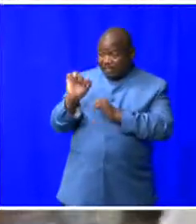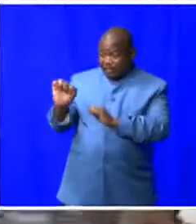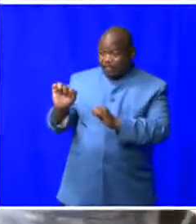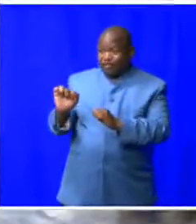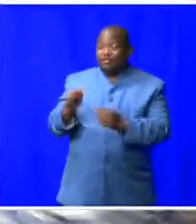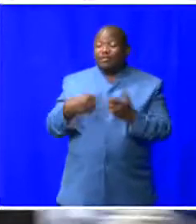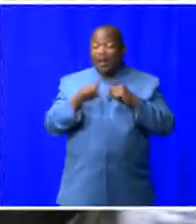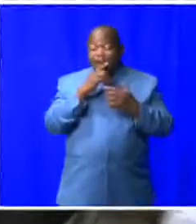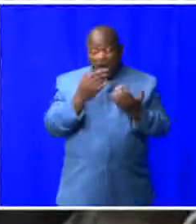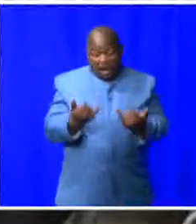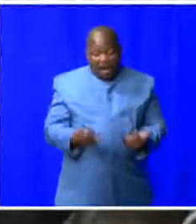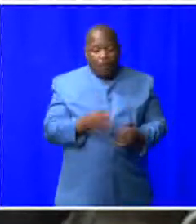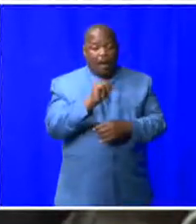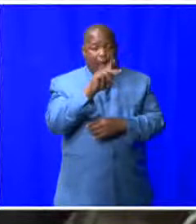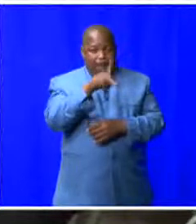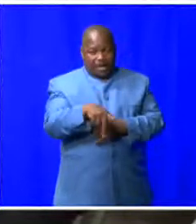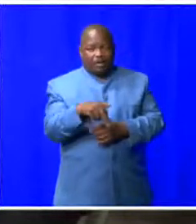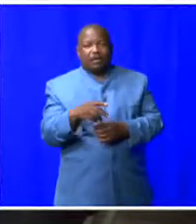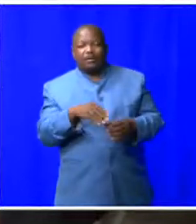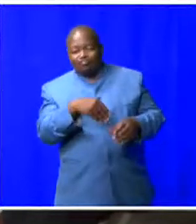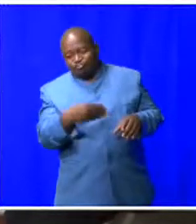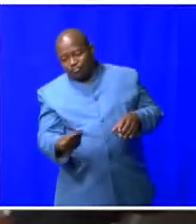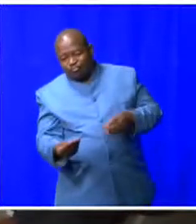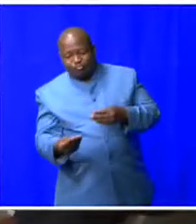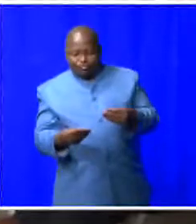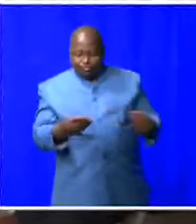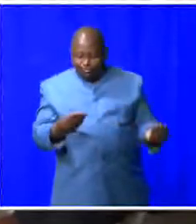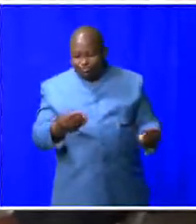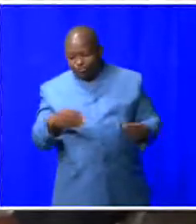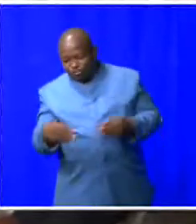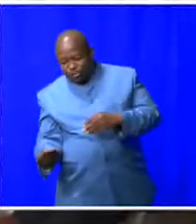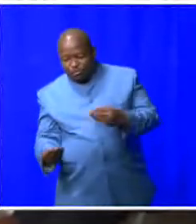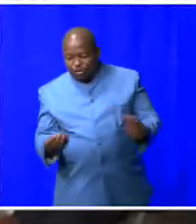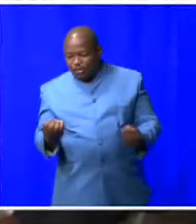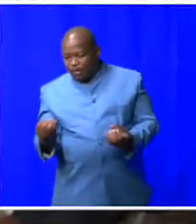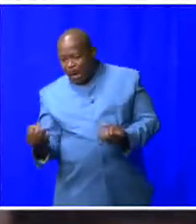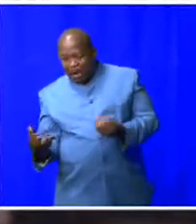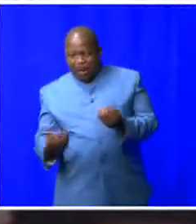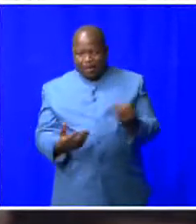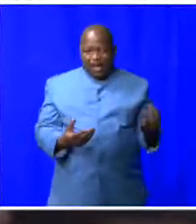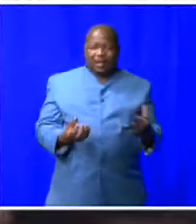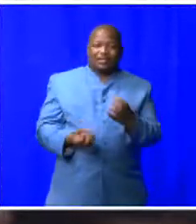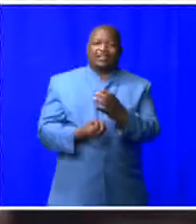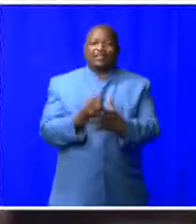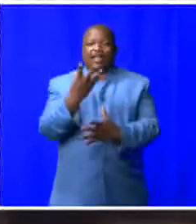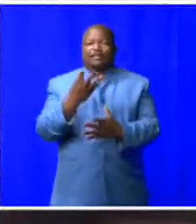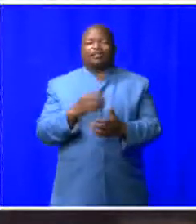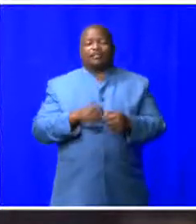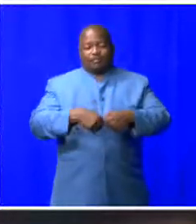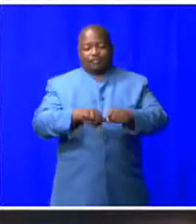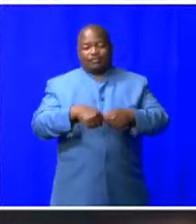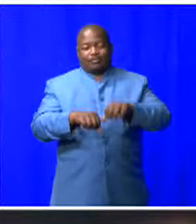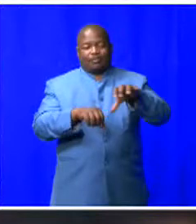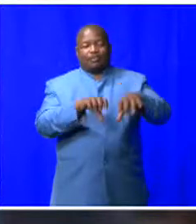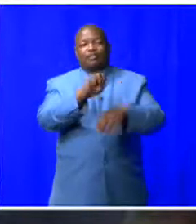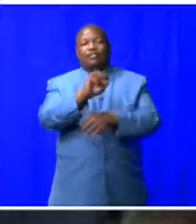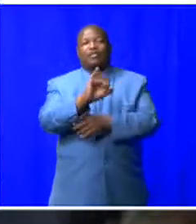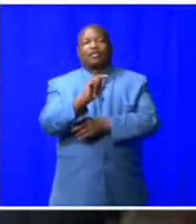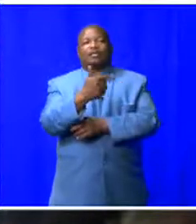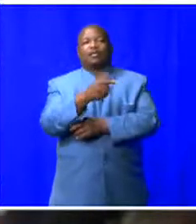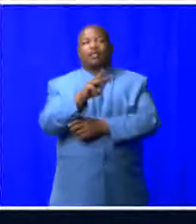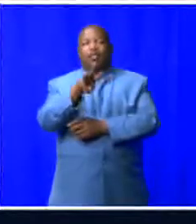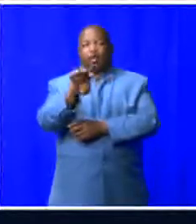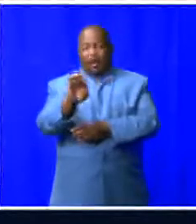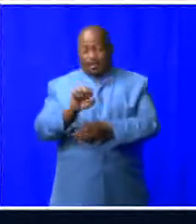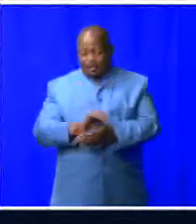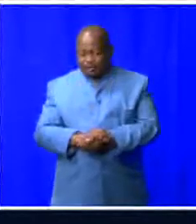lephalamende la enkundleni yasesigwe ngaphansi kwawo umphakathi wakanduna yithini kuso sikhungo sakalangolo jeni